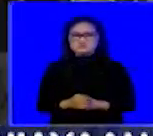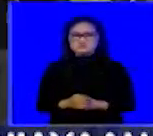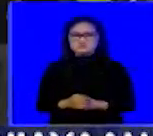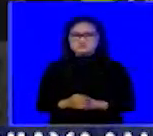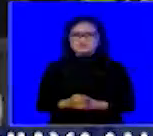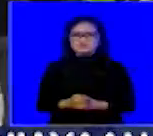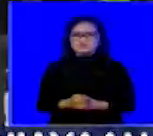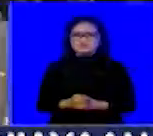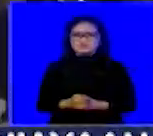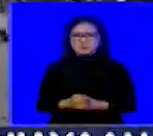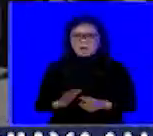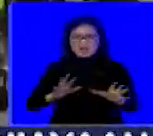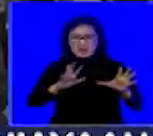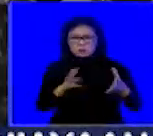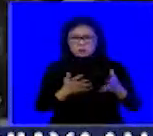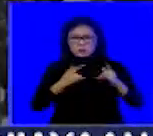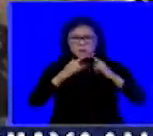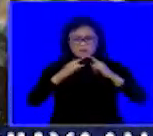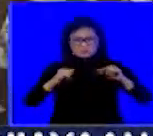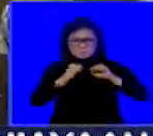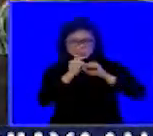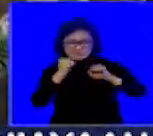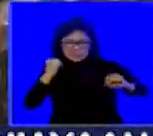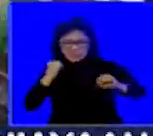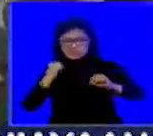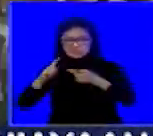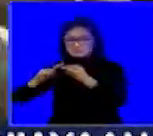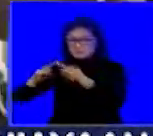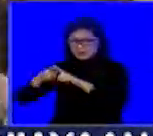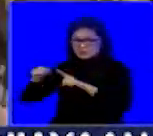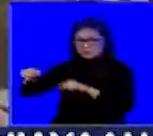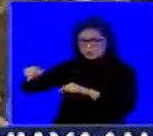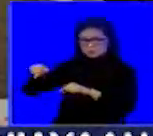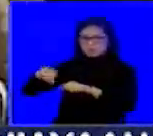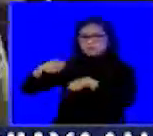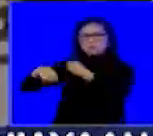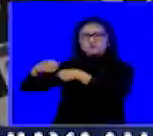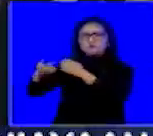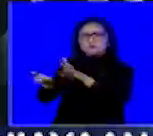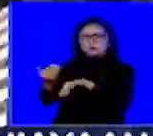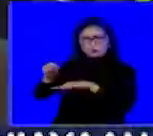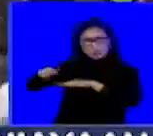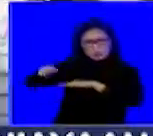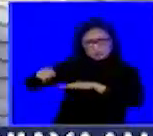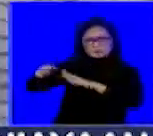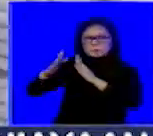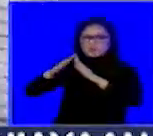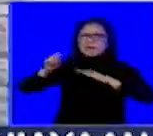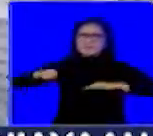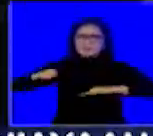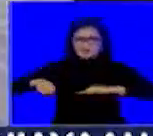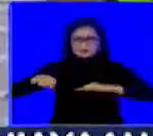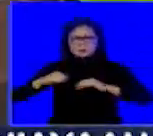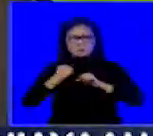Kedatangan massa anggota perguruan silat ini untuk mendukung seorang rekan mereka yang menjalani sidang di Pengadilan Negeri Karanganyar karena kasus dugaan